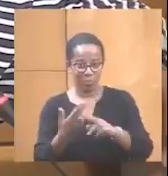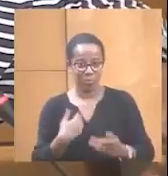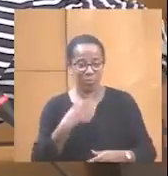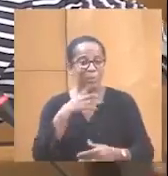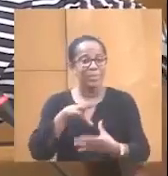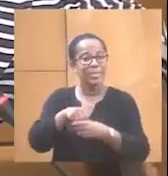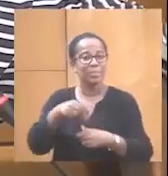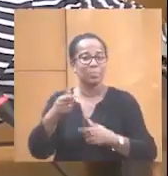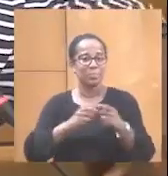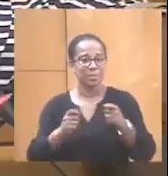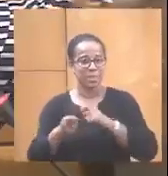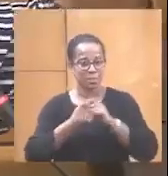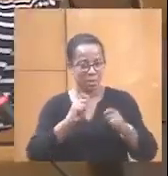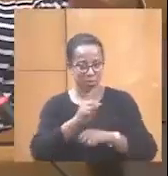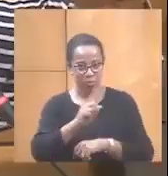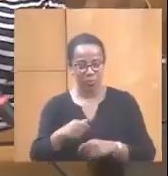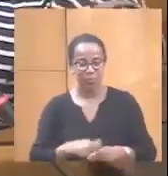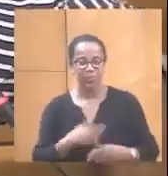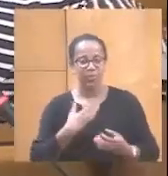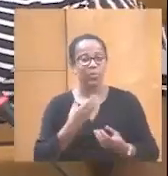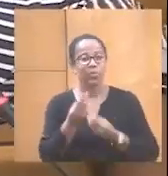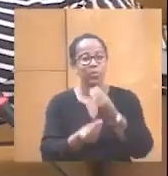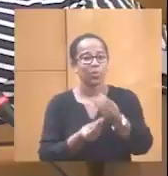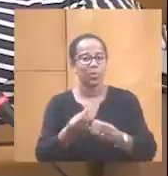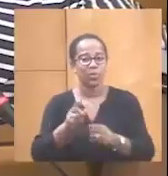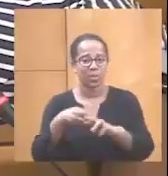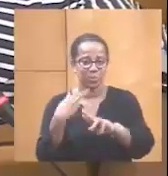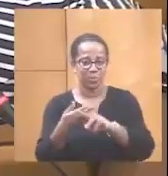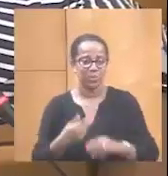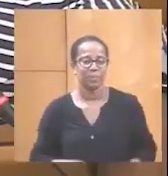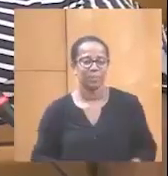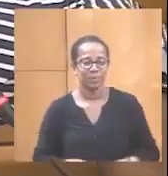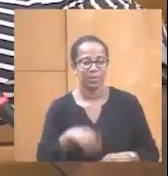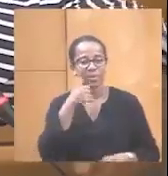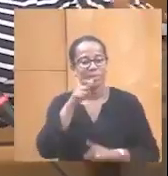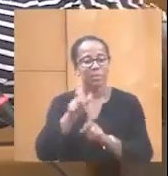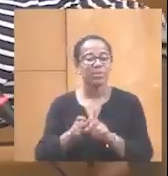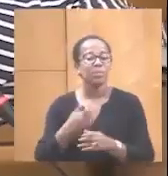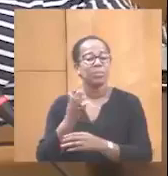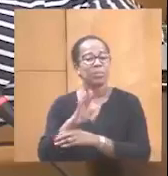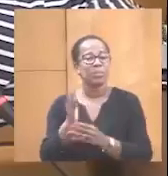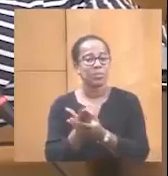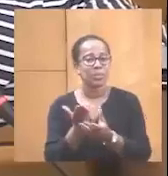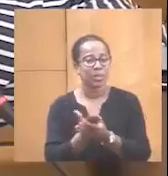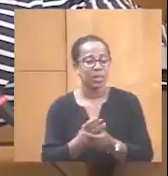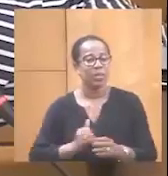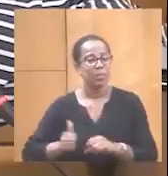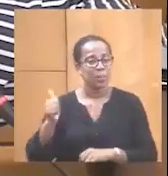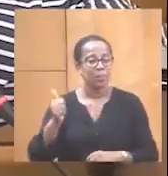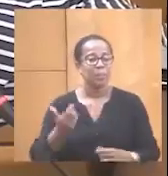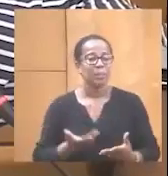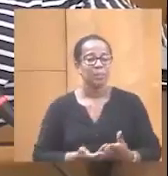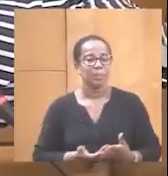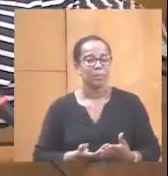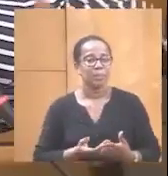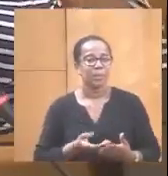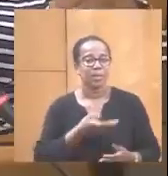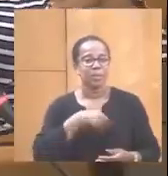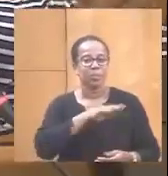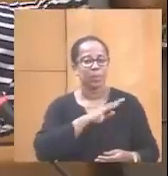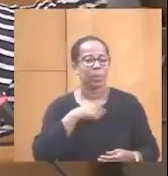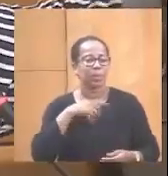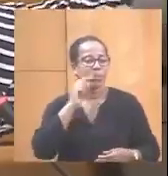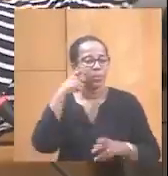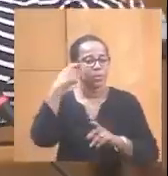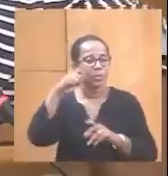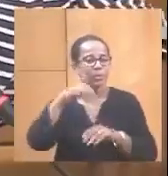débat, mais porter des réponses. Et le collègue rapporteur, qui est chargé par le président du conseil exécutif